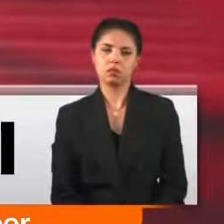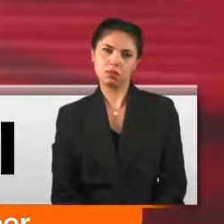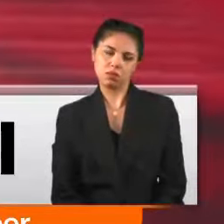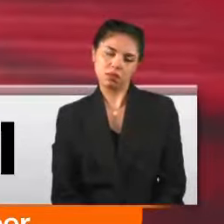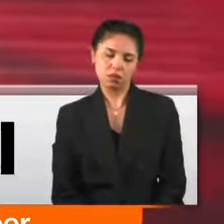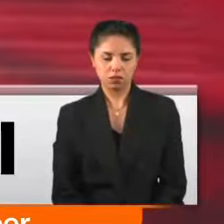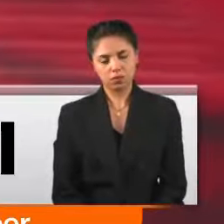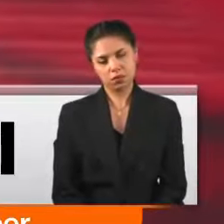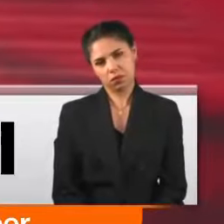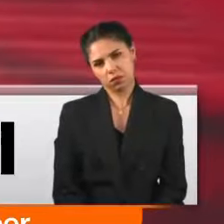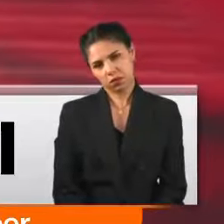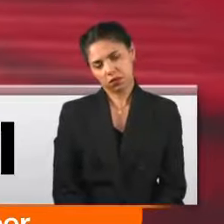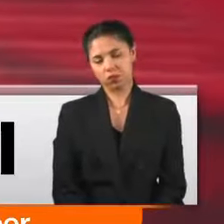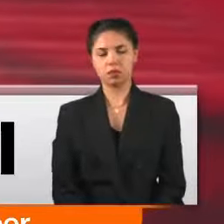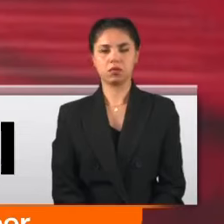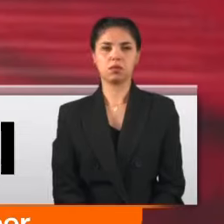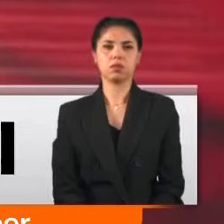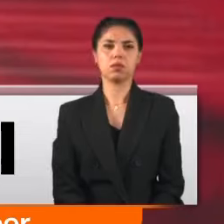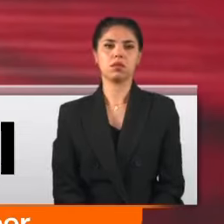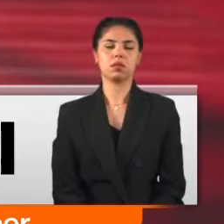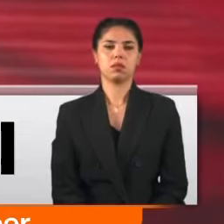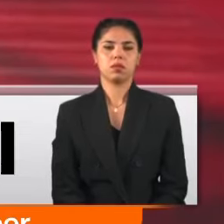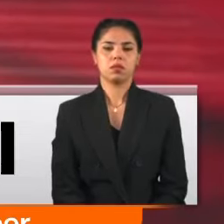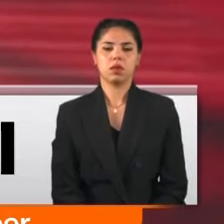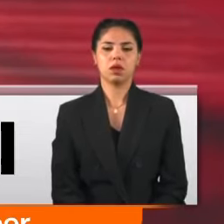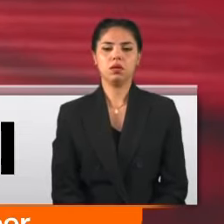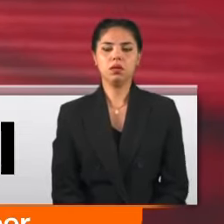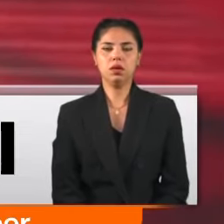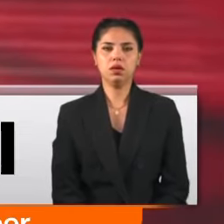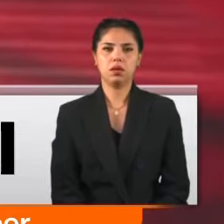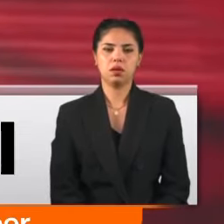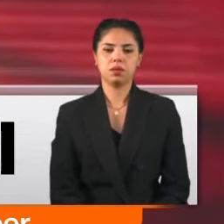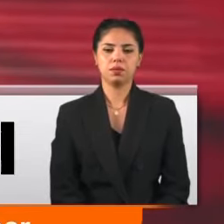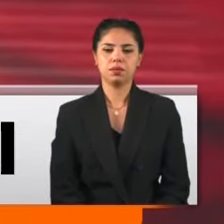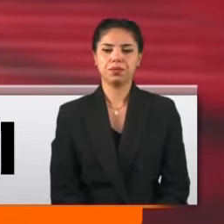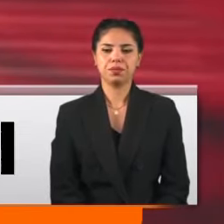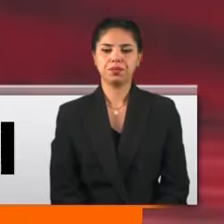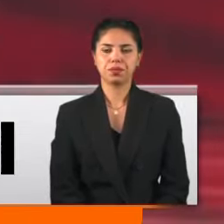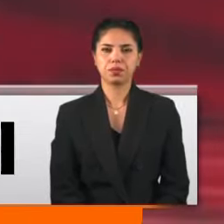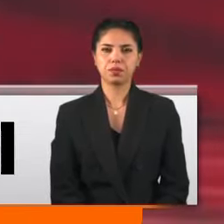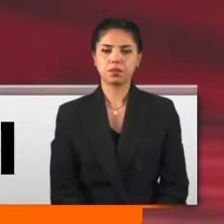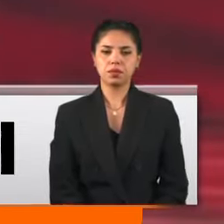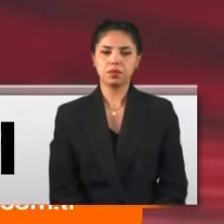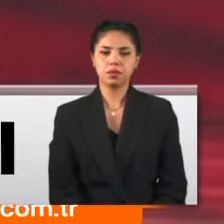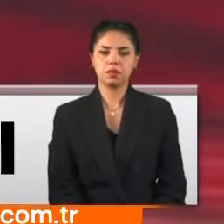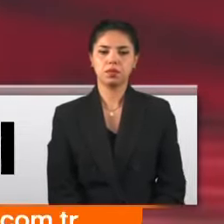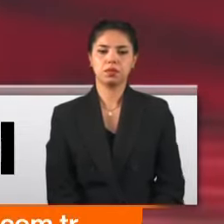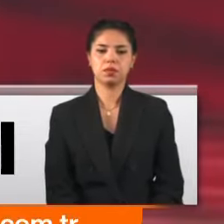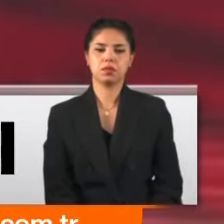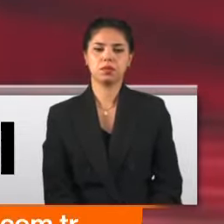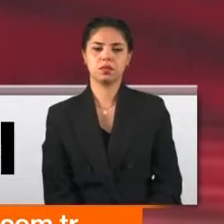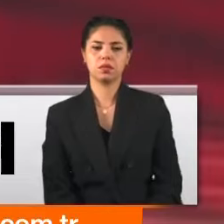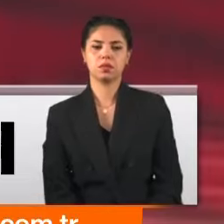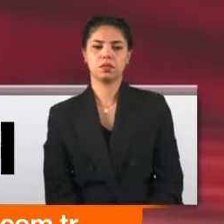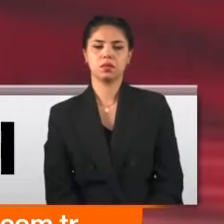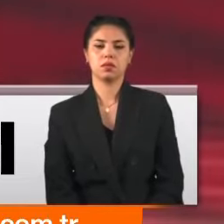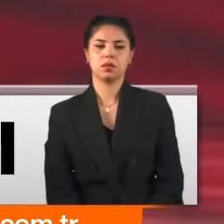aday gösterirlerse o zaman diyeceğiz en cesurlar bir adım öne çıksın diyeceğiz yani. CHP'de genel başkan olmak